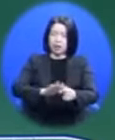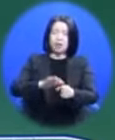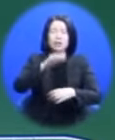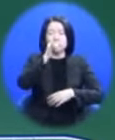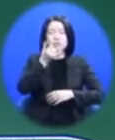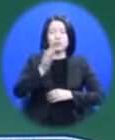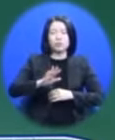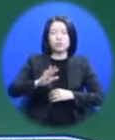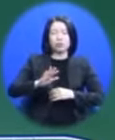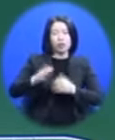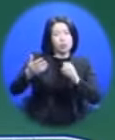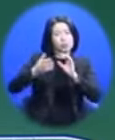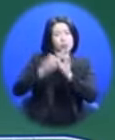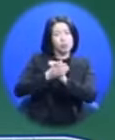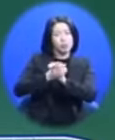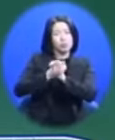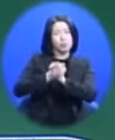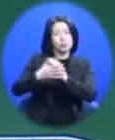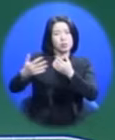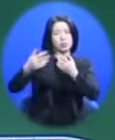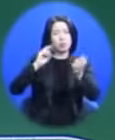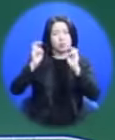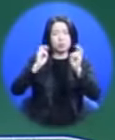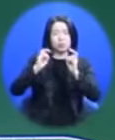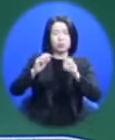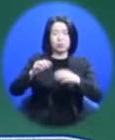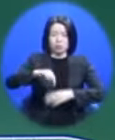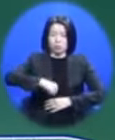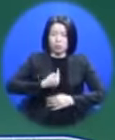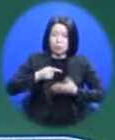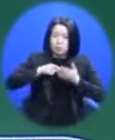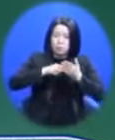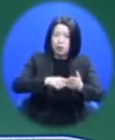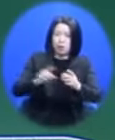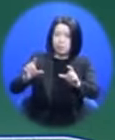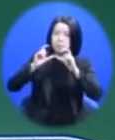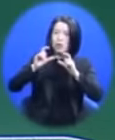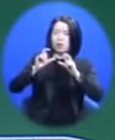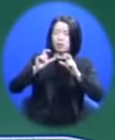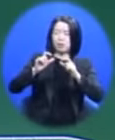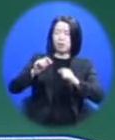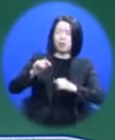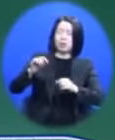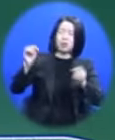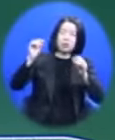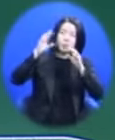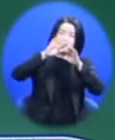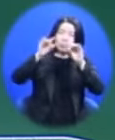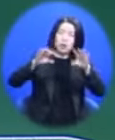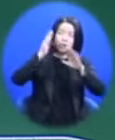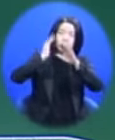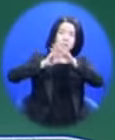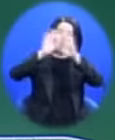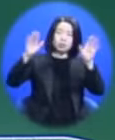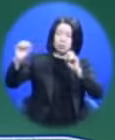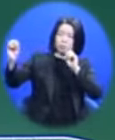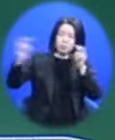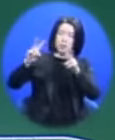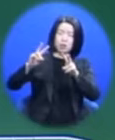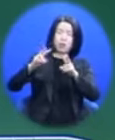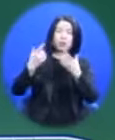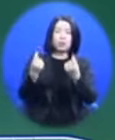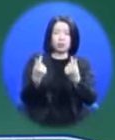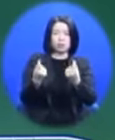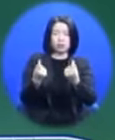회사로부터 갑자기 일방적인 통보를 받게 되니 정말 마른 하늘에 날벼락을 맞은 것 같았습니다.